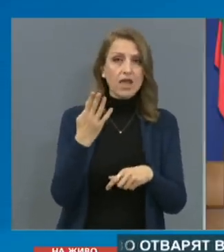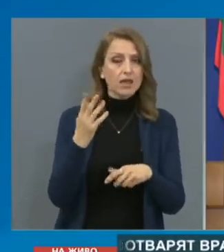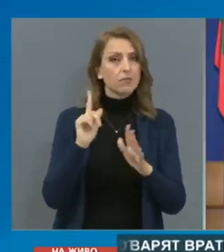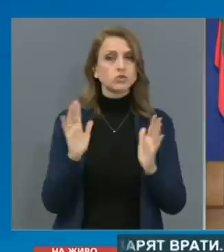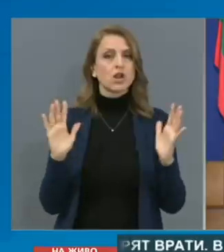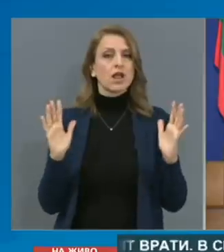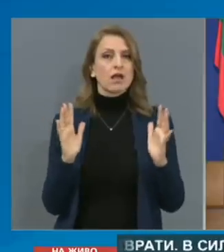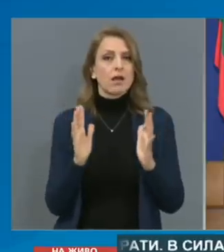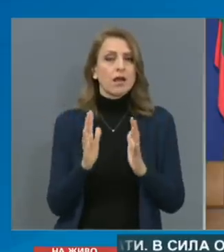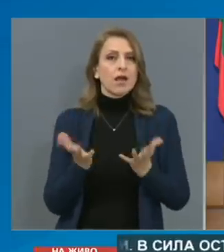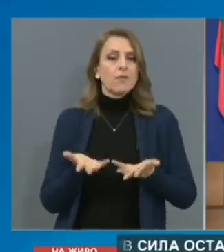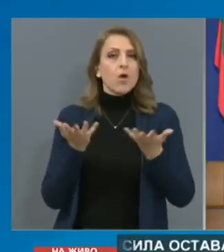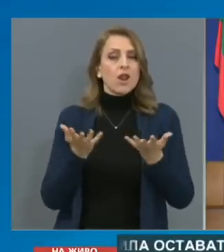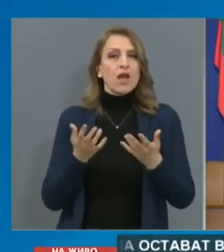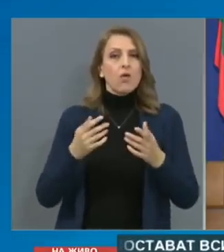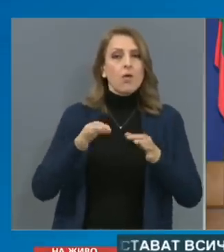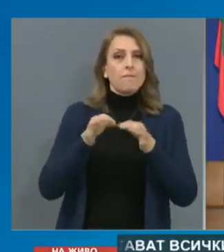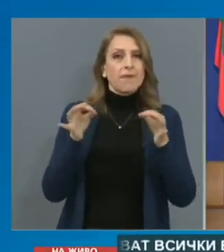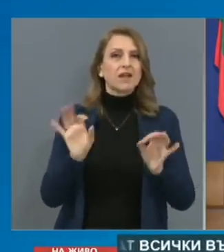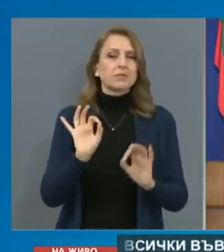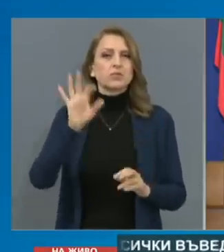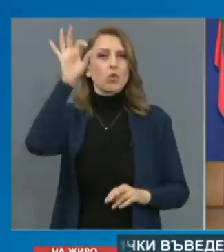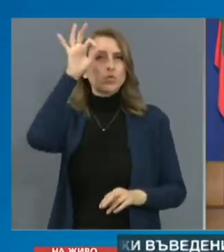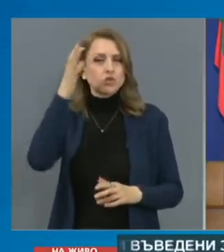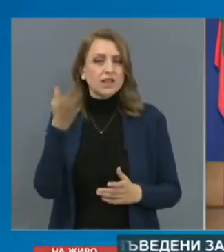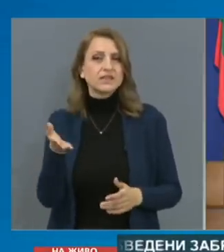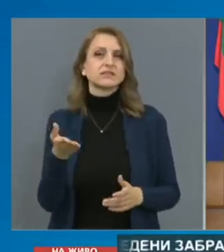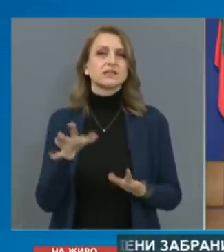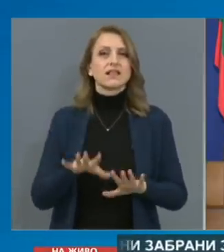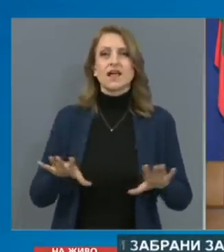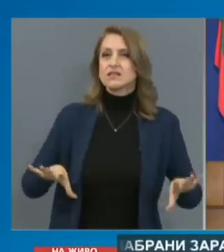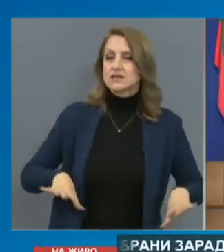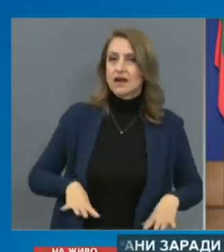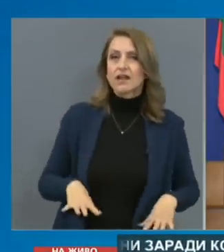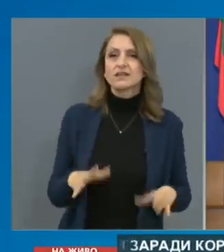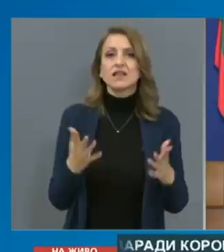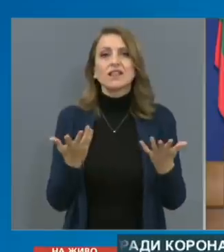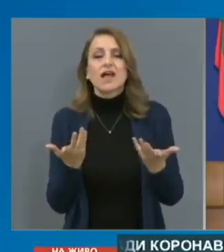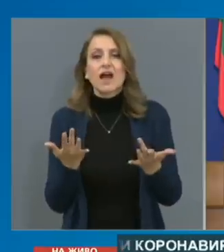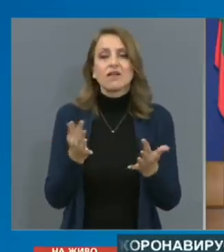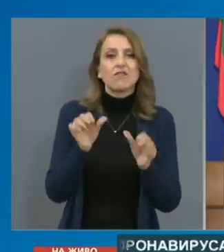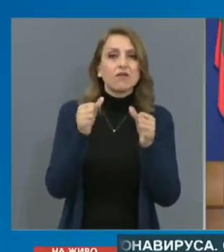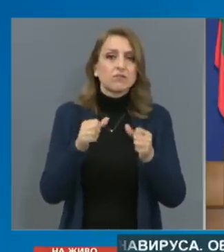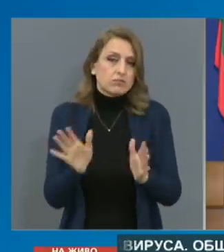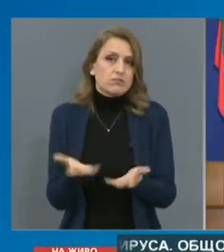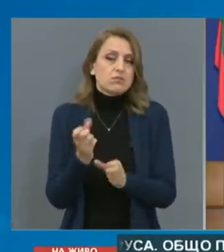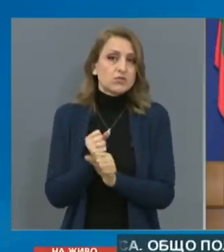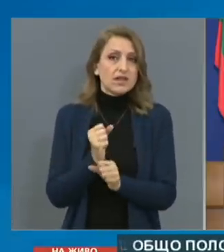мерки, примерно в сферата на образованието, ученици или детски градини под някаква форма да почнат да